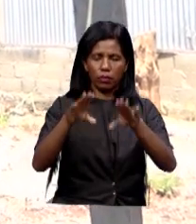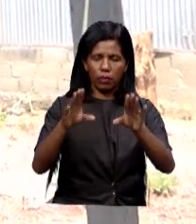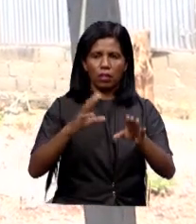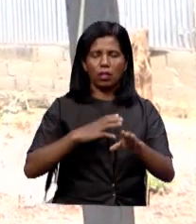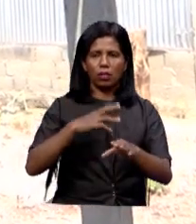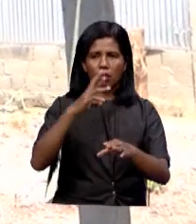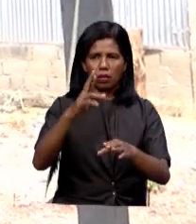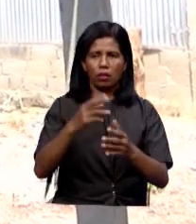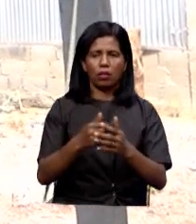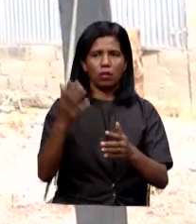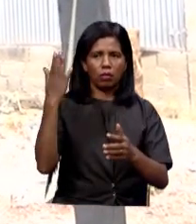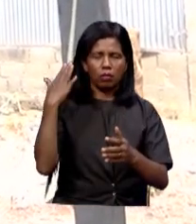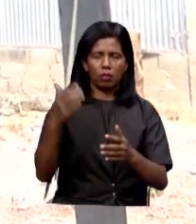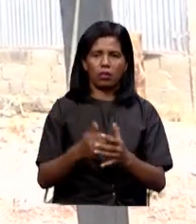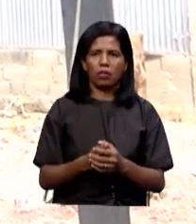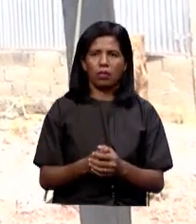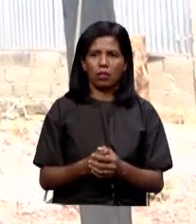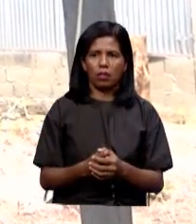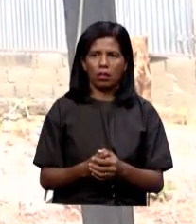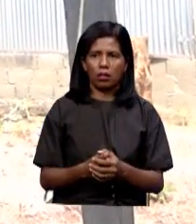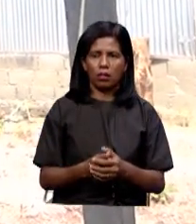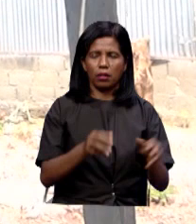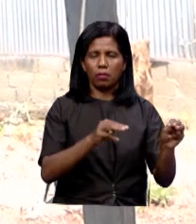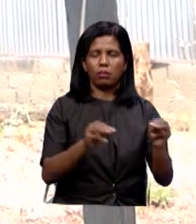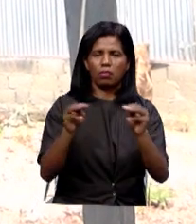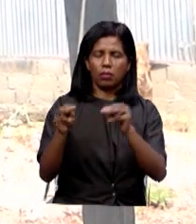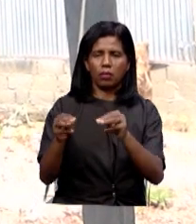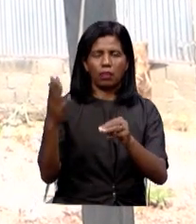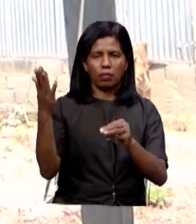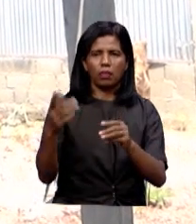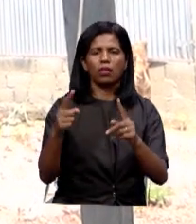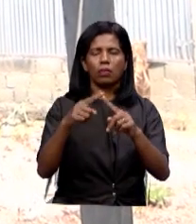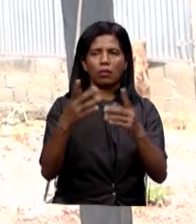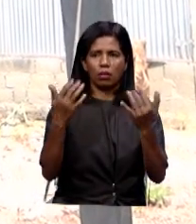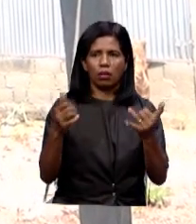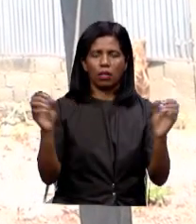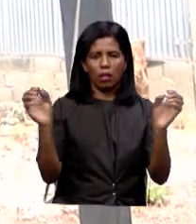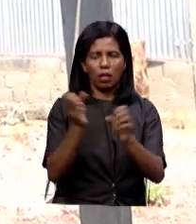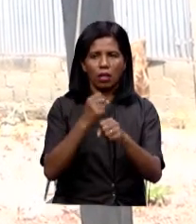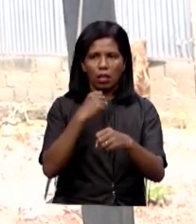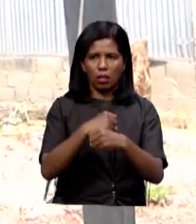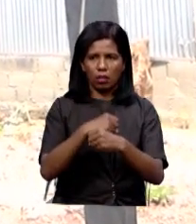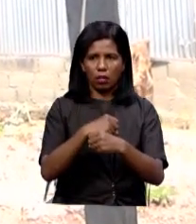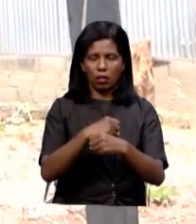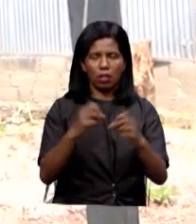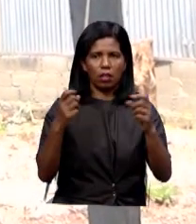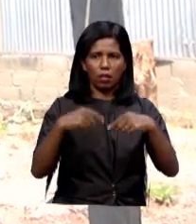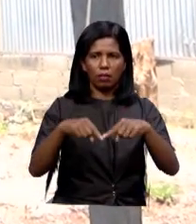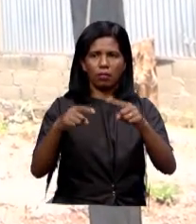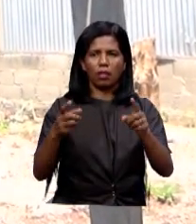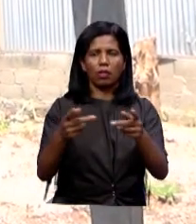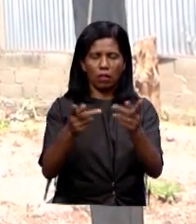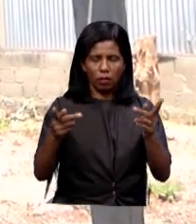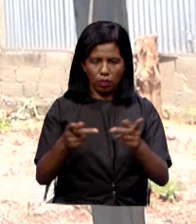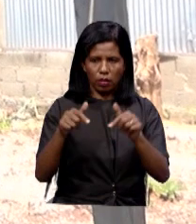ne sore no lukia golgota Tenat muda baina ba. Mas to agora la realiza ka, realiza y la ba. Mas agora fatin